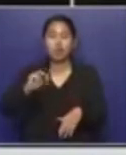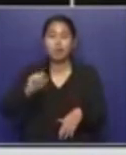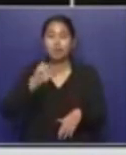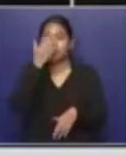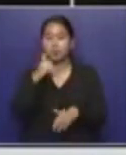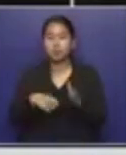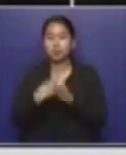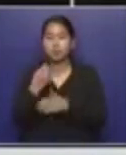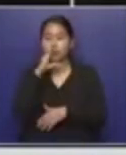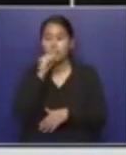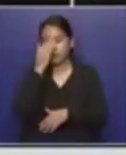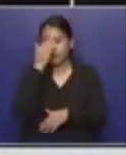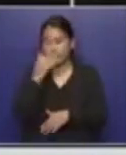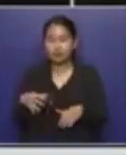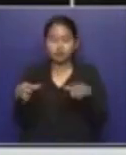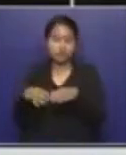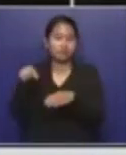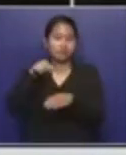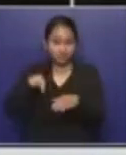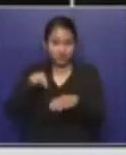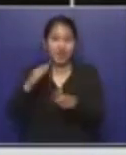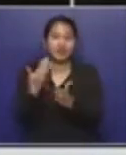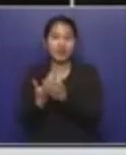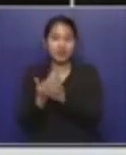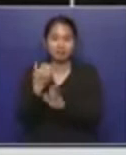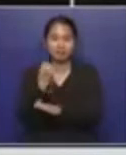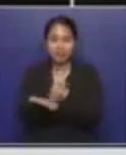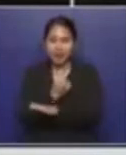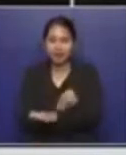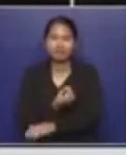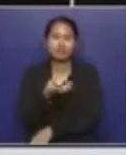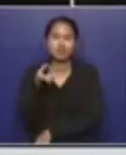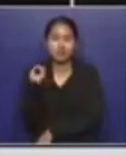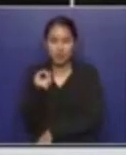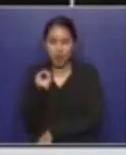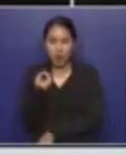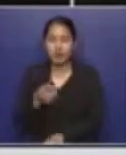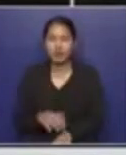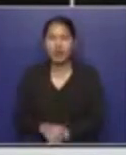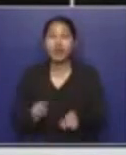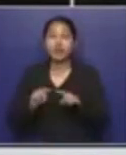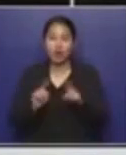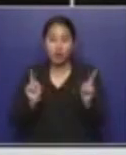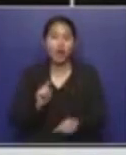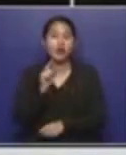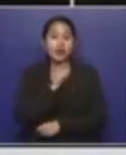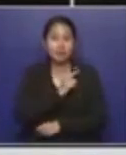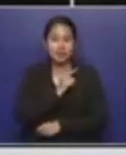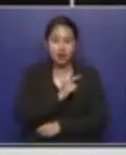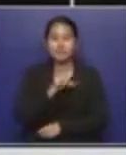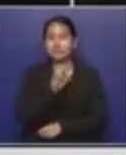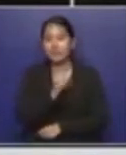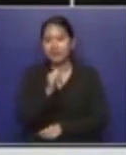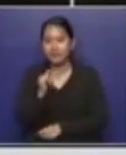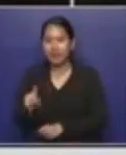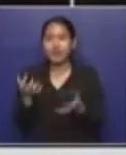ครับเพราะว่าหน่วยงานนี้มีค่าตอบแทนเพียงน้อยนิดแต่การที่จะต้องไปเผชิญโลกอุปกรณ์ที่